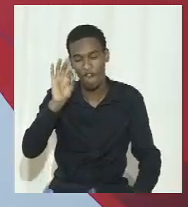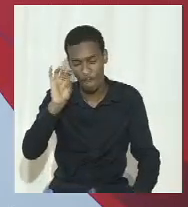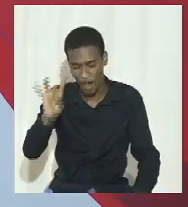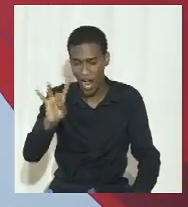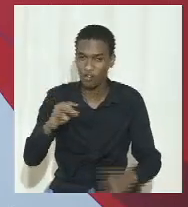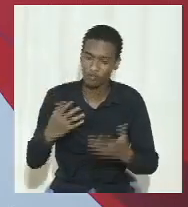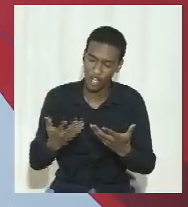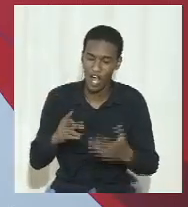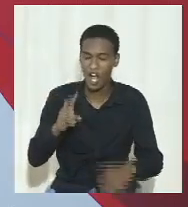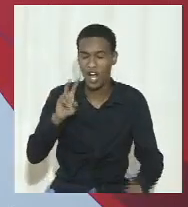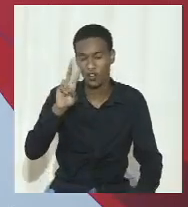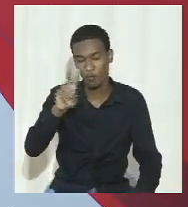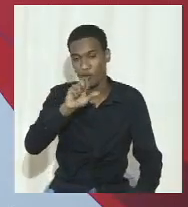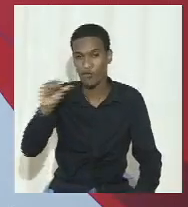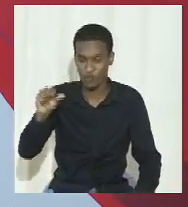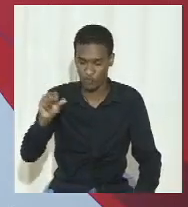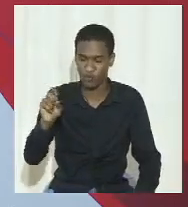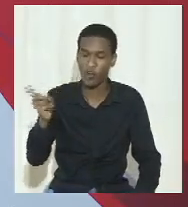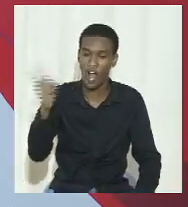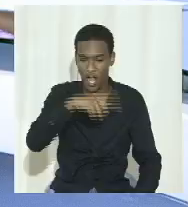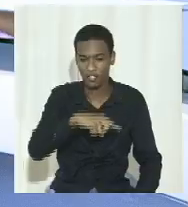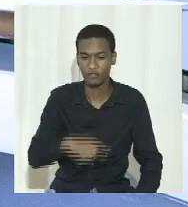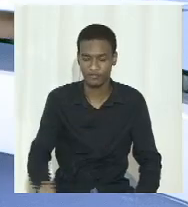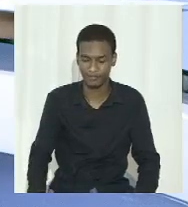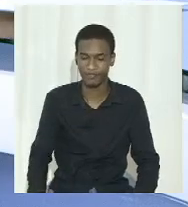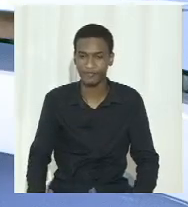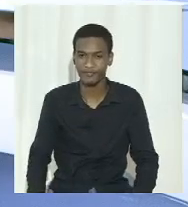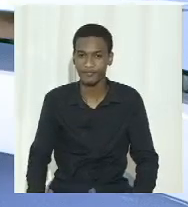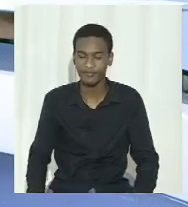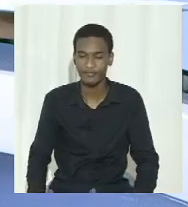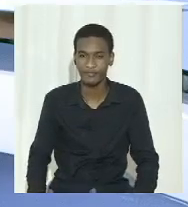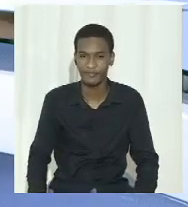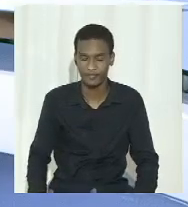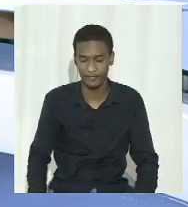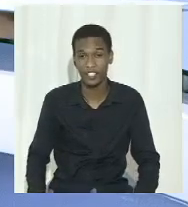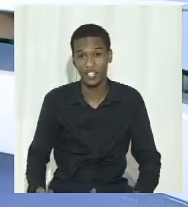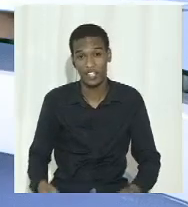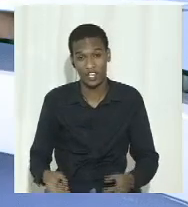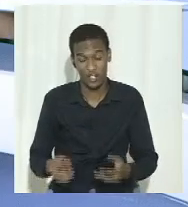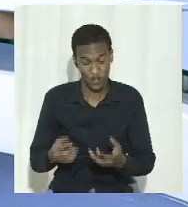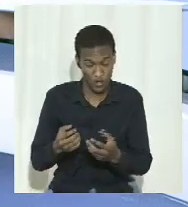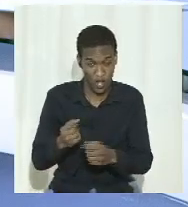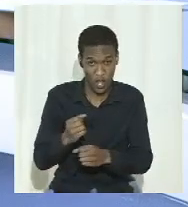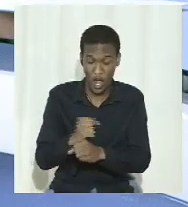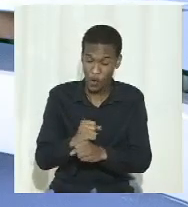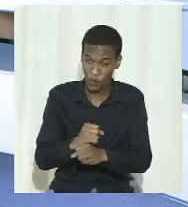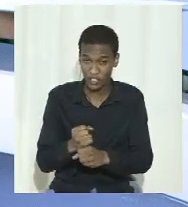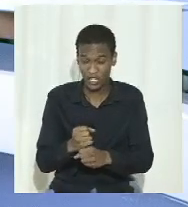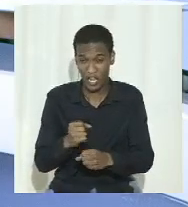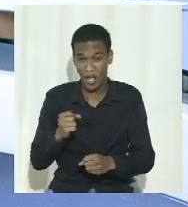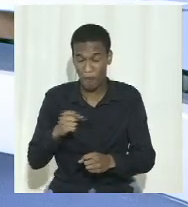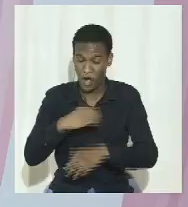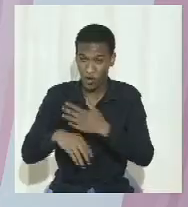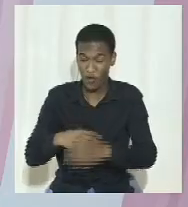Raha izay a, inona kosa ary ny tranga tsy tokony hanaovana an'ilay vaksiny? Ia,